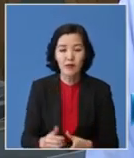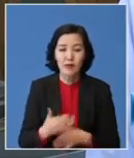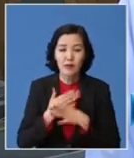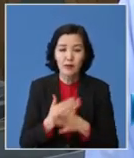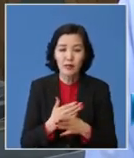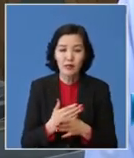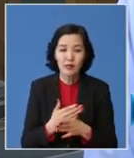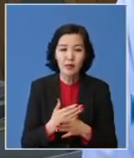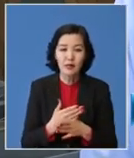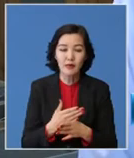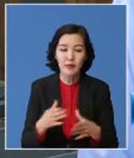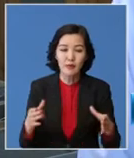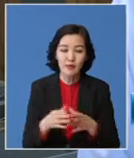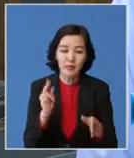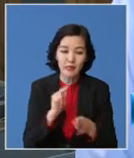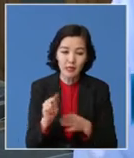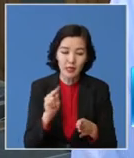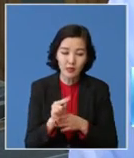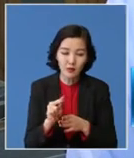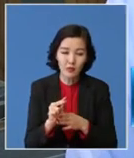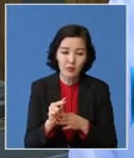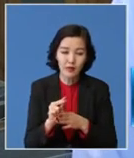мастер-классу, а также